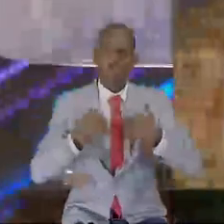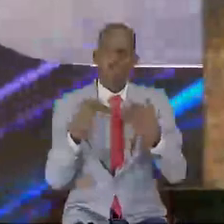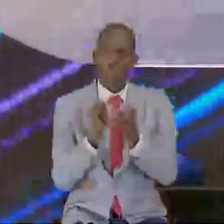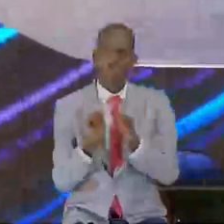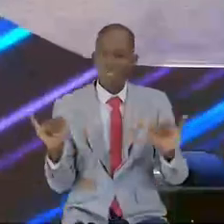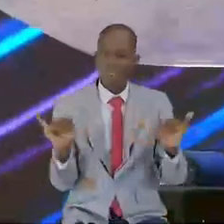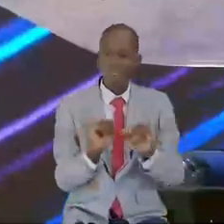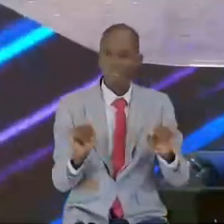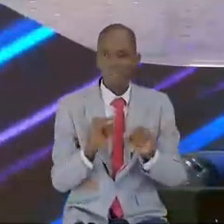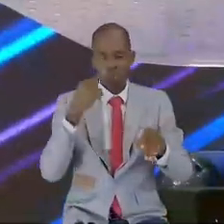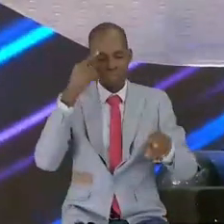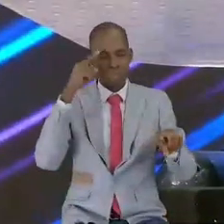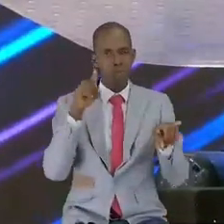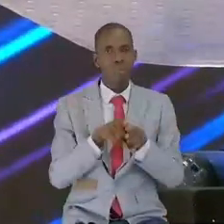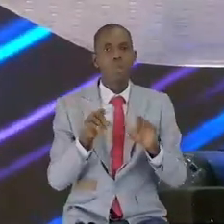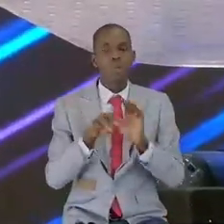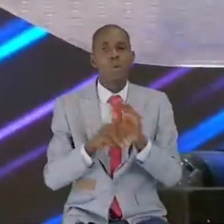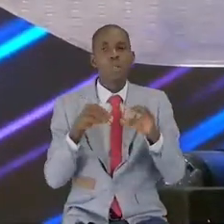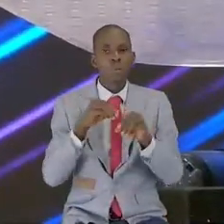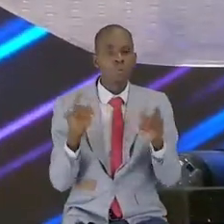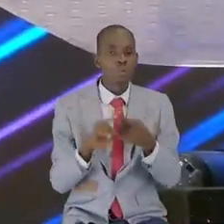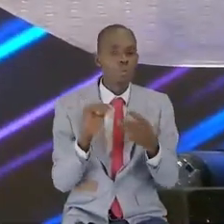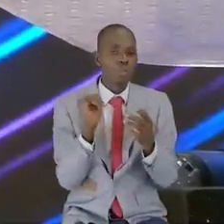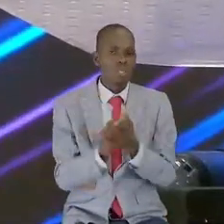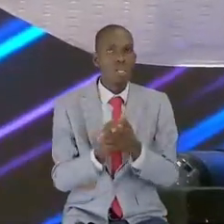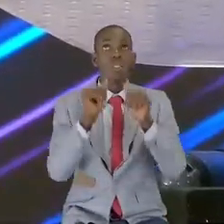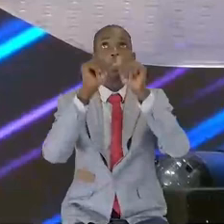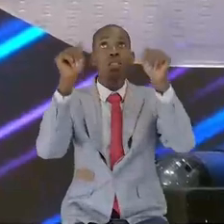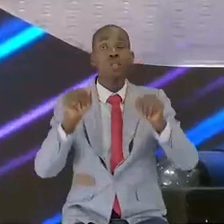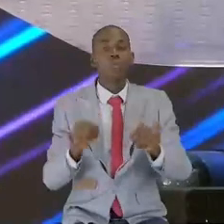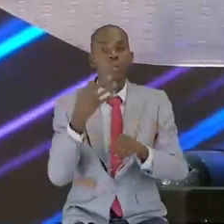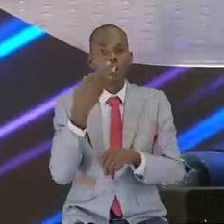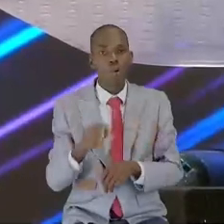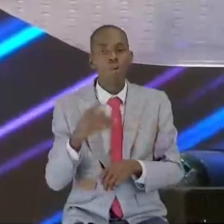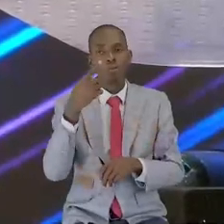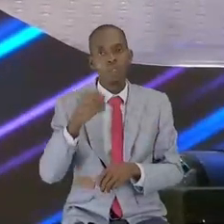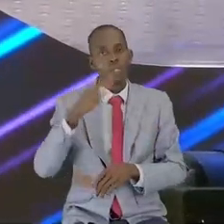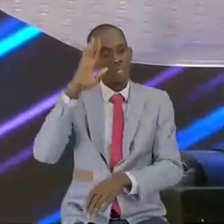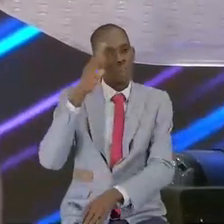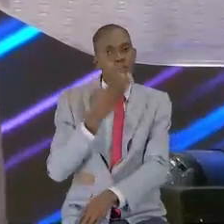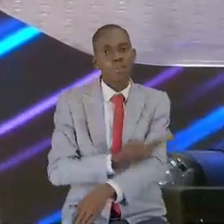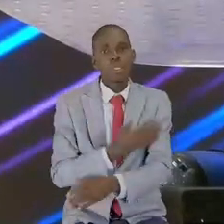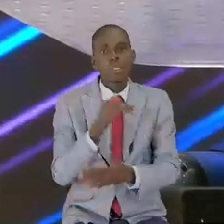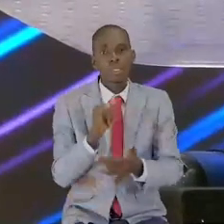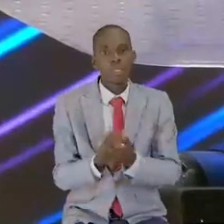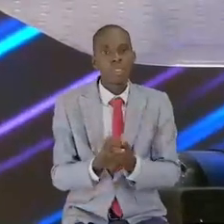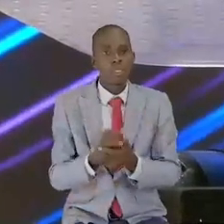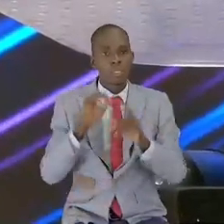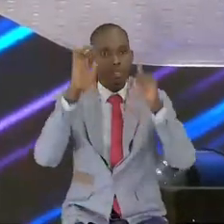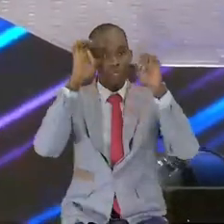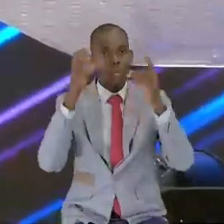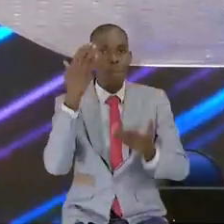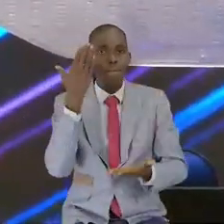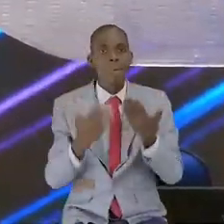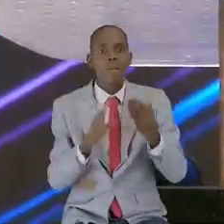même image de Christ, conforme à l'image de son Fils, afin que son Fils fût le